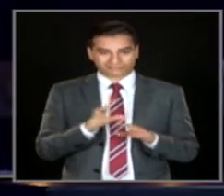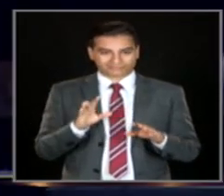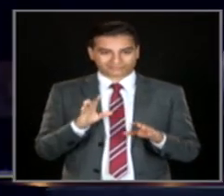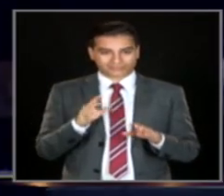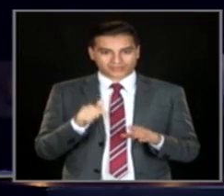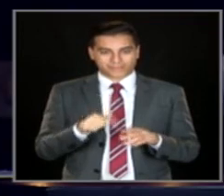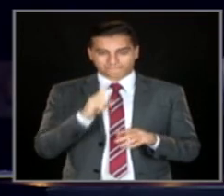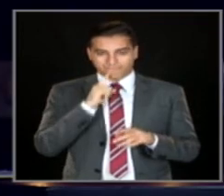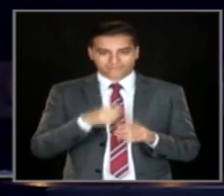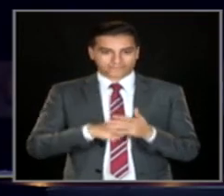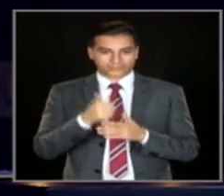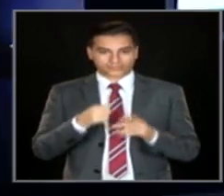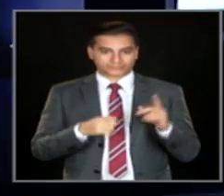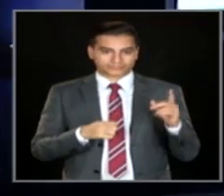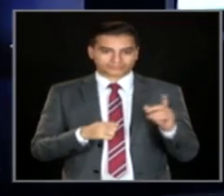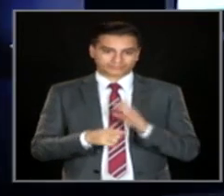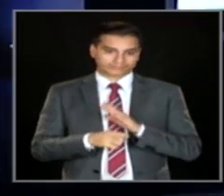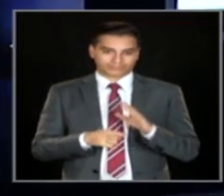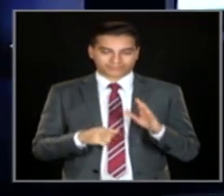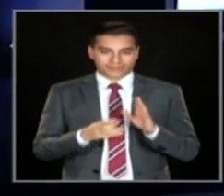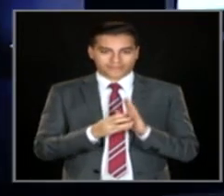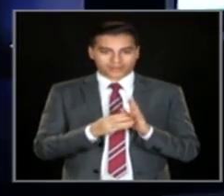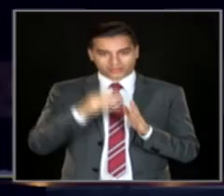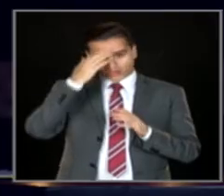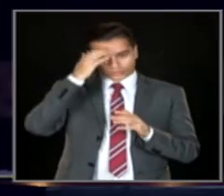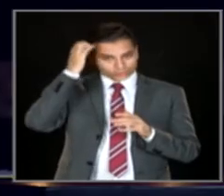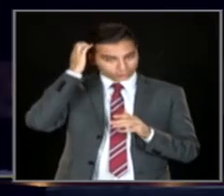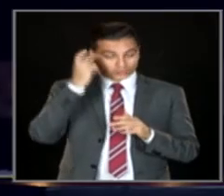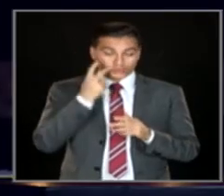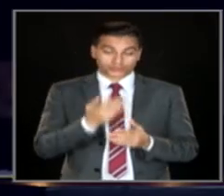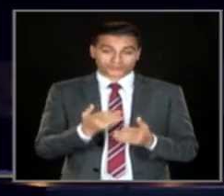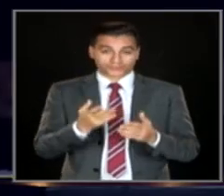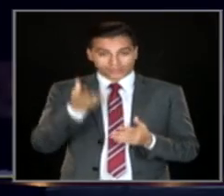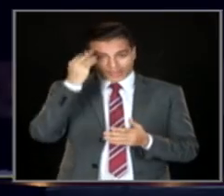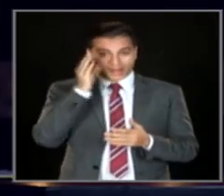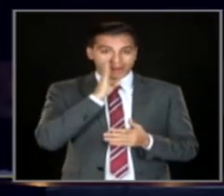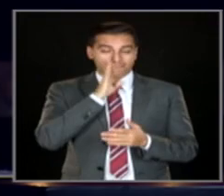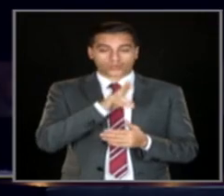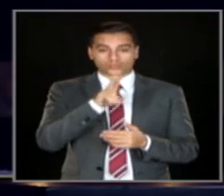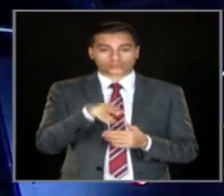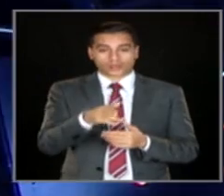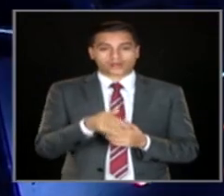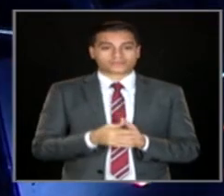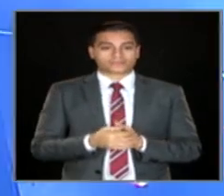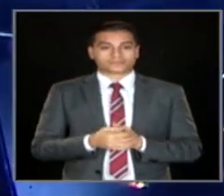المباراة اتحسمت لصالح جامعة أسيوط. علم، والسؤال